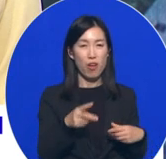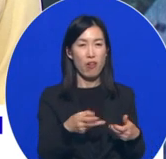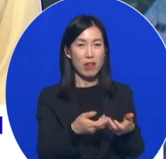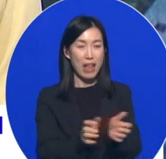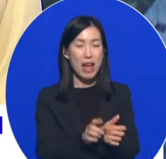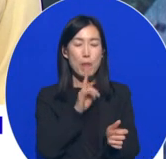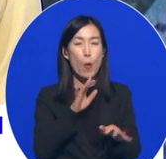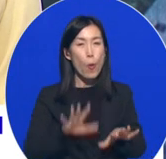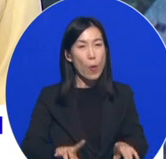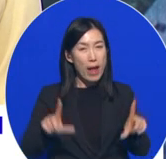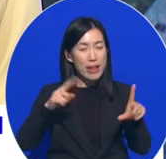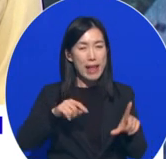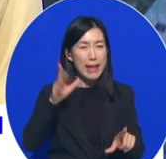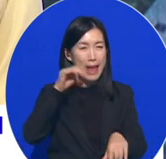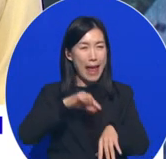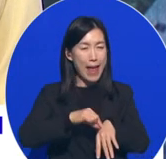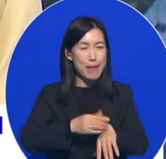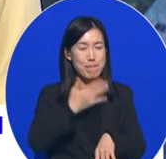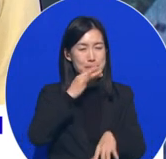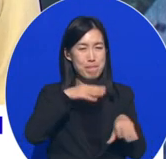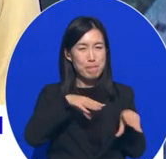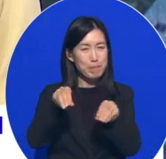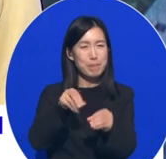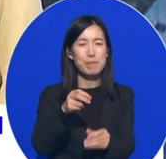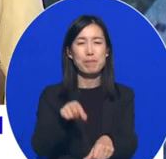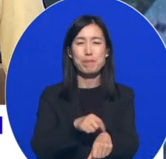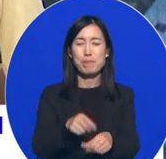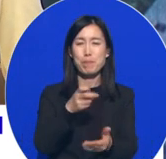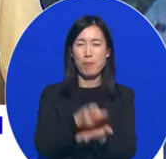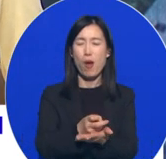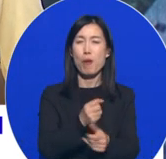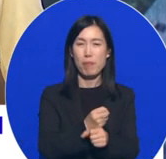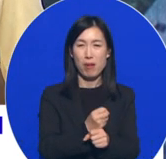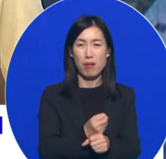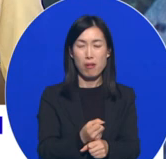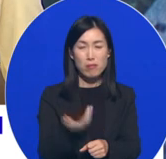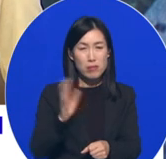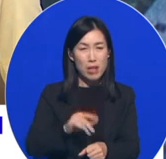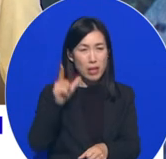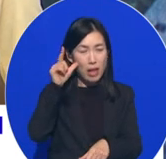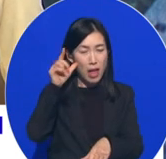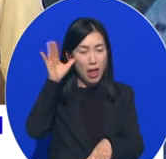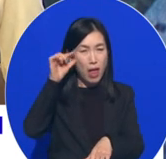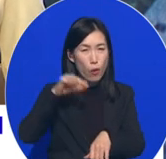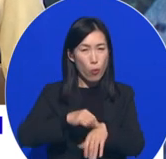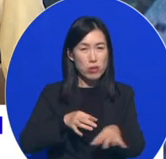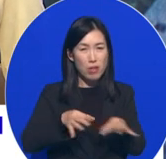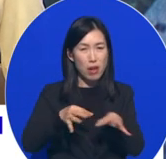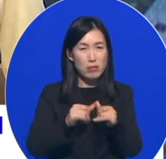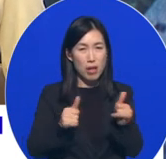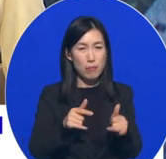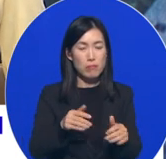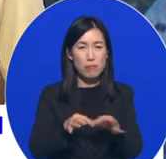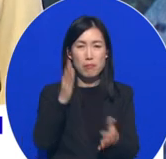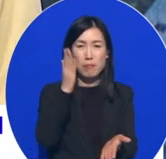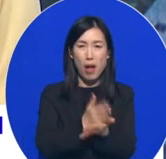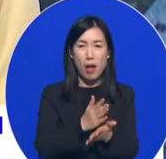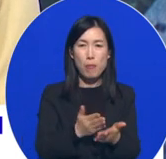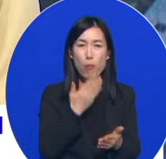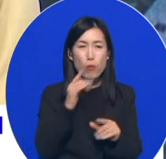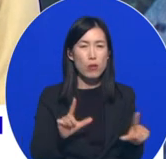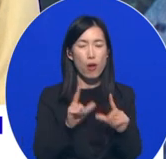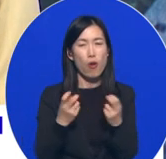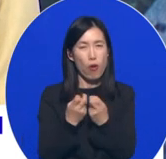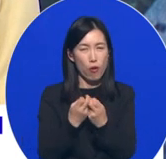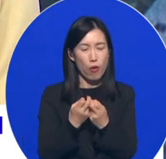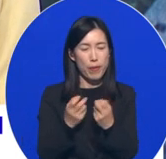재정을 올해 안에 추진하기로 했습니다 다만 전업 등을 고려해 3년의 유해 기간에 두는 한편 전업이나 폐업이 어려운 영세